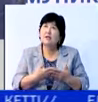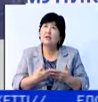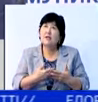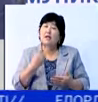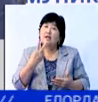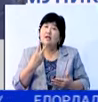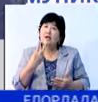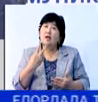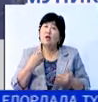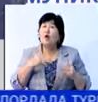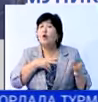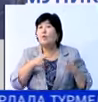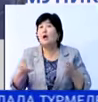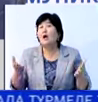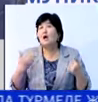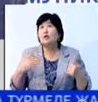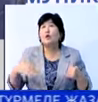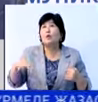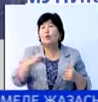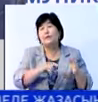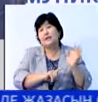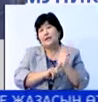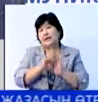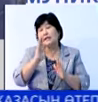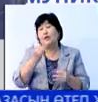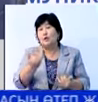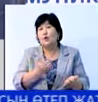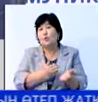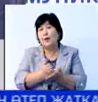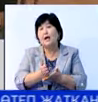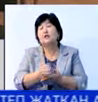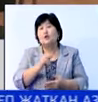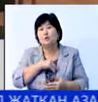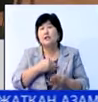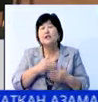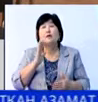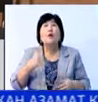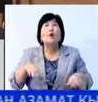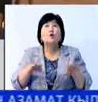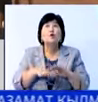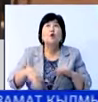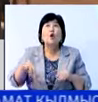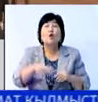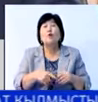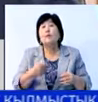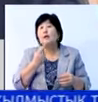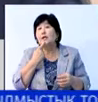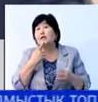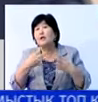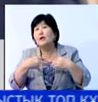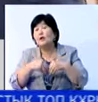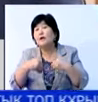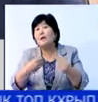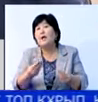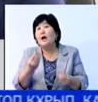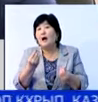екі поток келесі жылы балалар сол осы лагерге кірсе деген, енді сол бағытта жұмыс жасайтын боламыз. Сондай ақ өңірде аз қамтылған отбасыларға